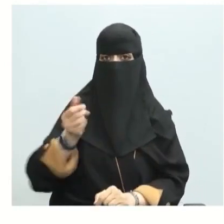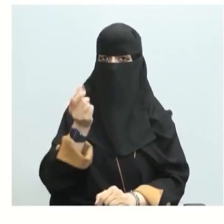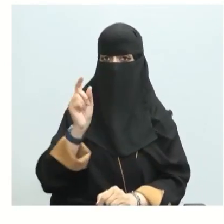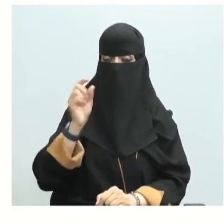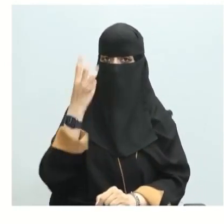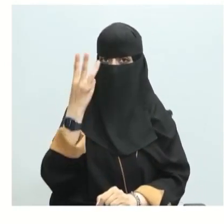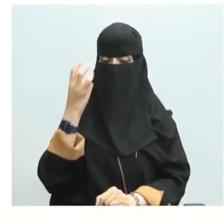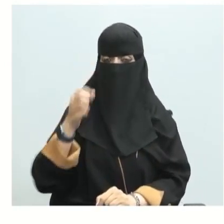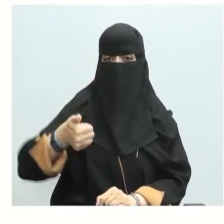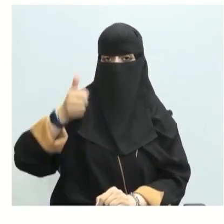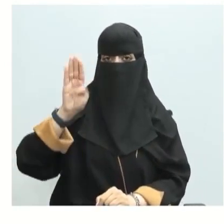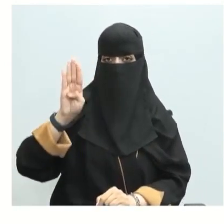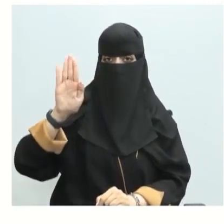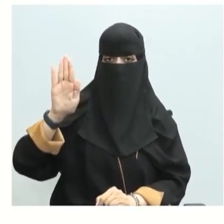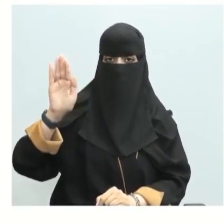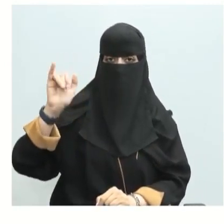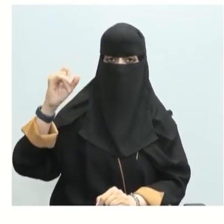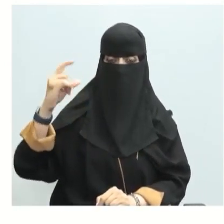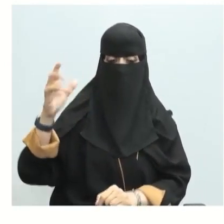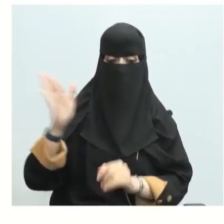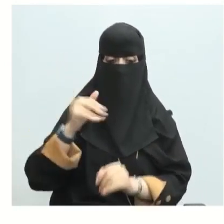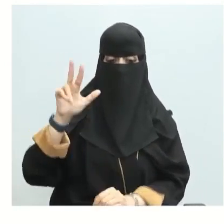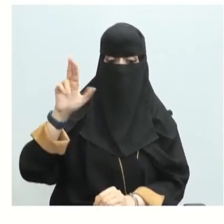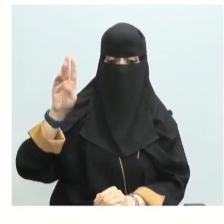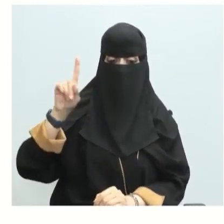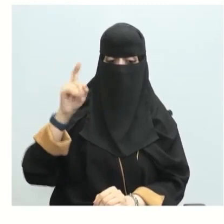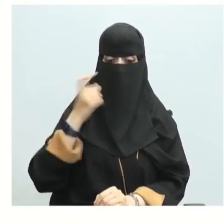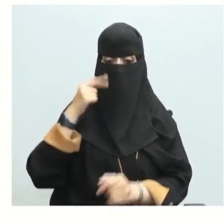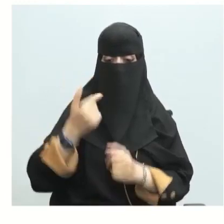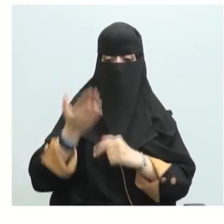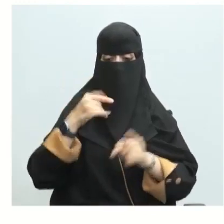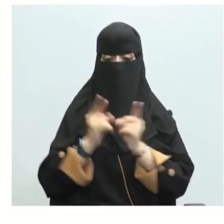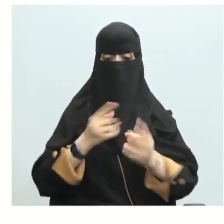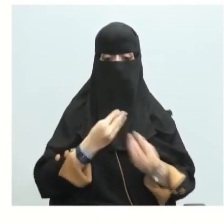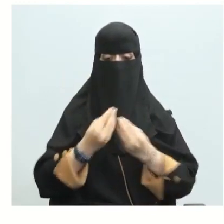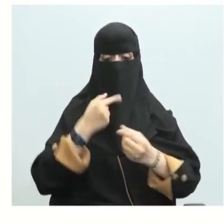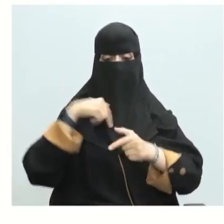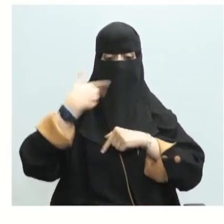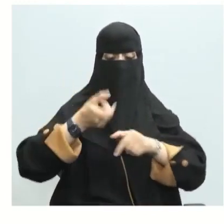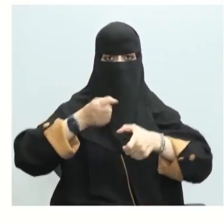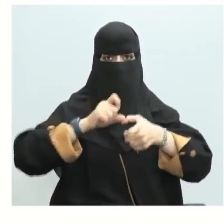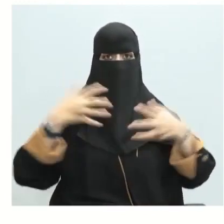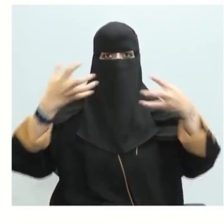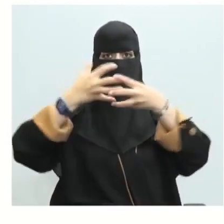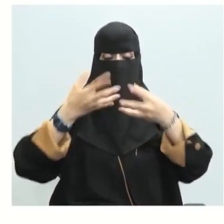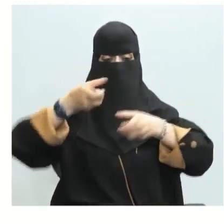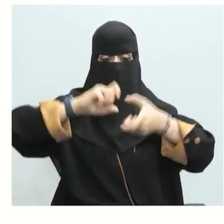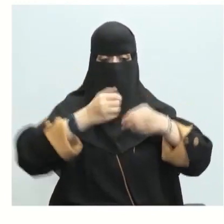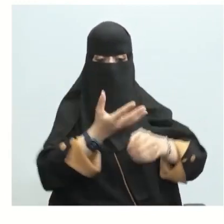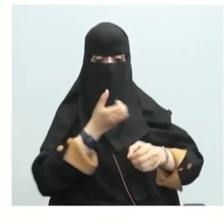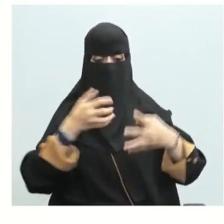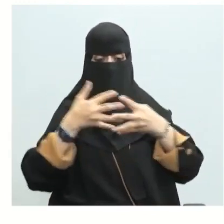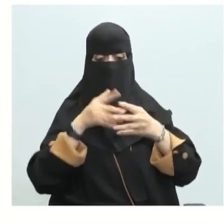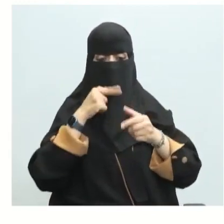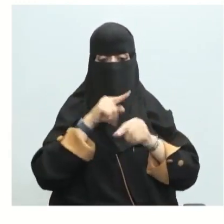الدلتا اتش للتفاعل ينتج عنها اساسا مخلوط من النواتج انا لا اريد النواتج الثانويه اريد